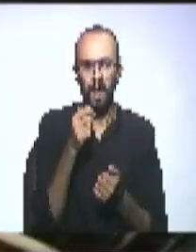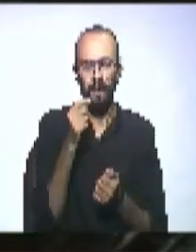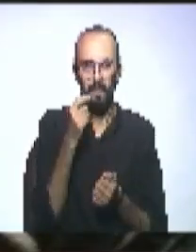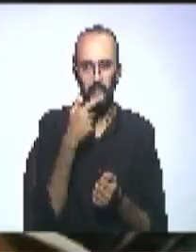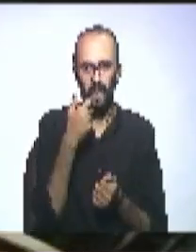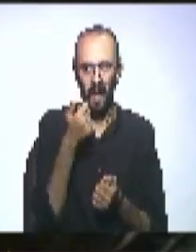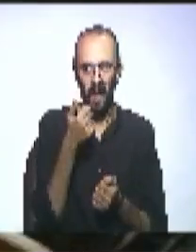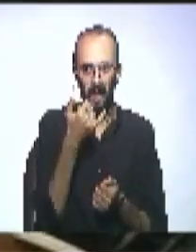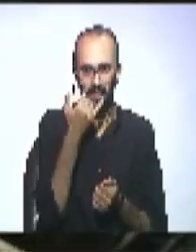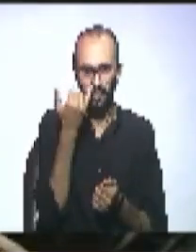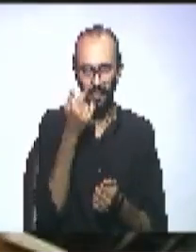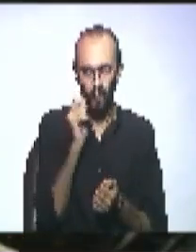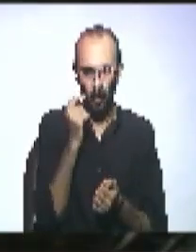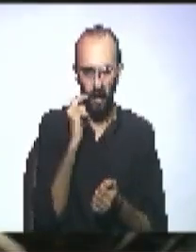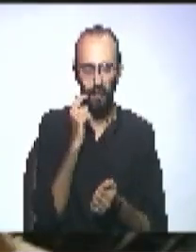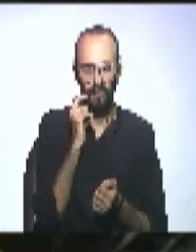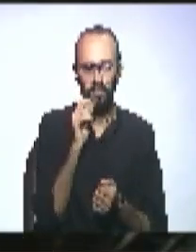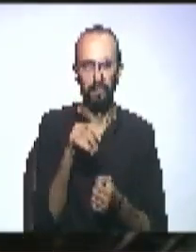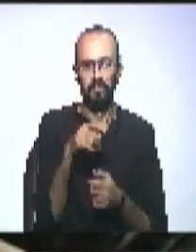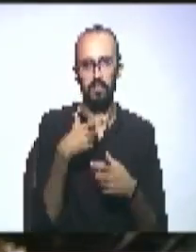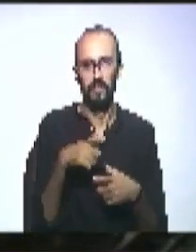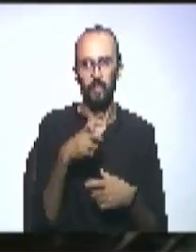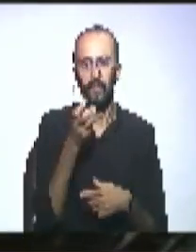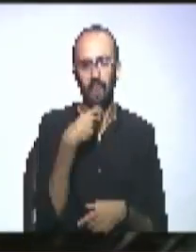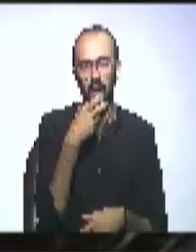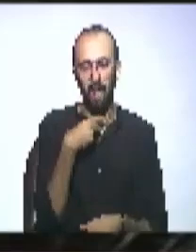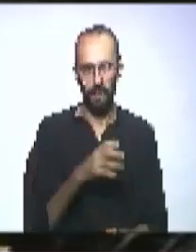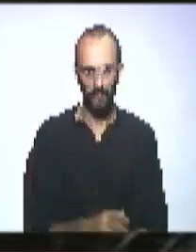الفطيرة التفاح.